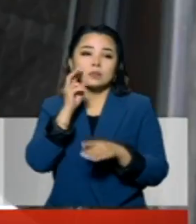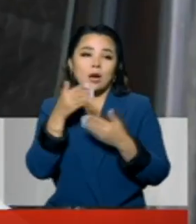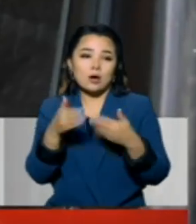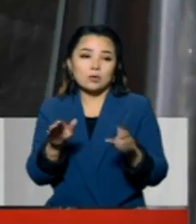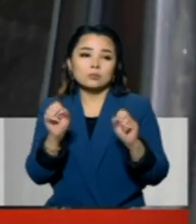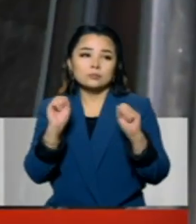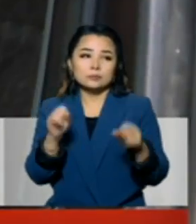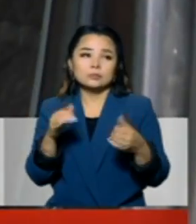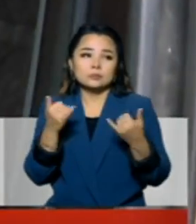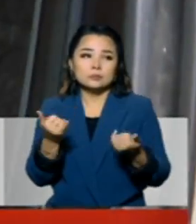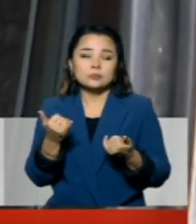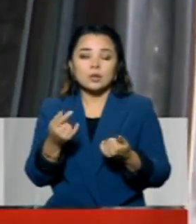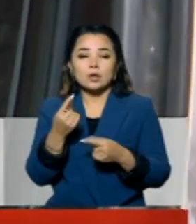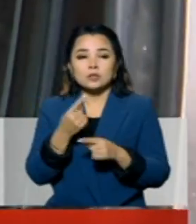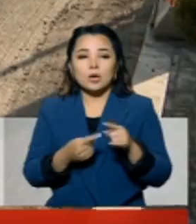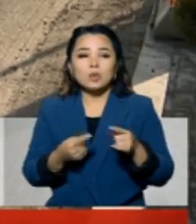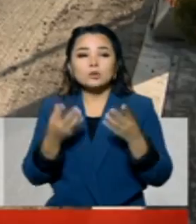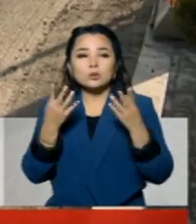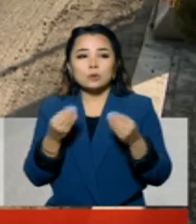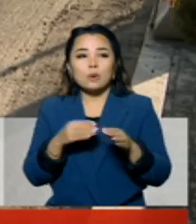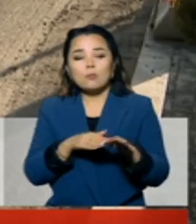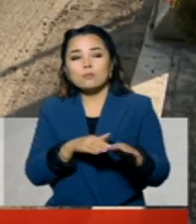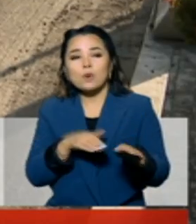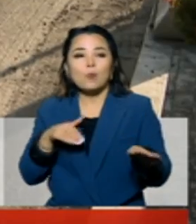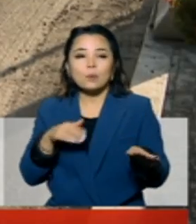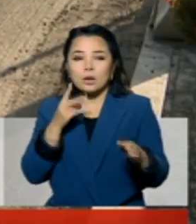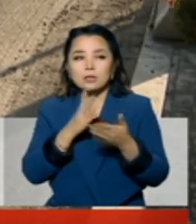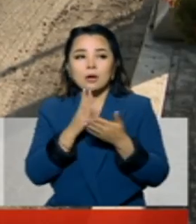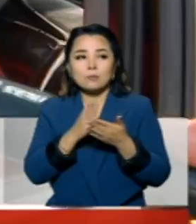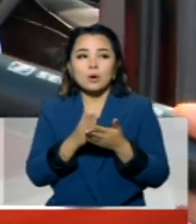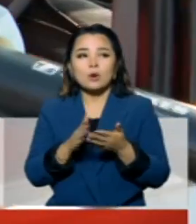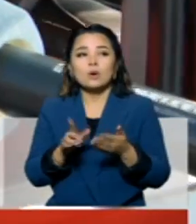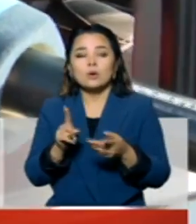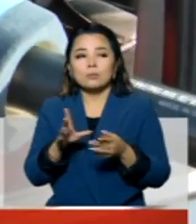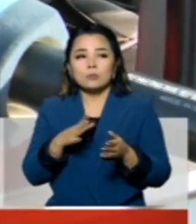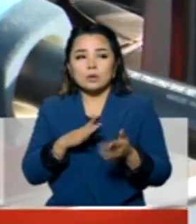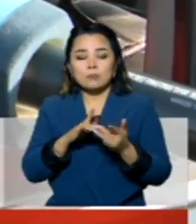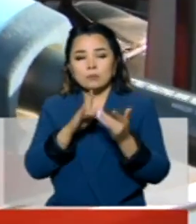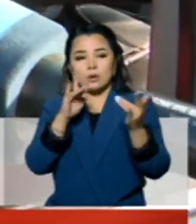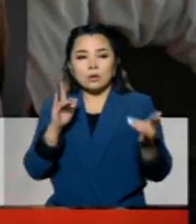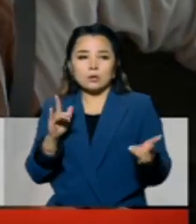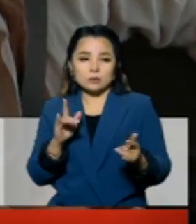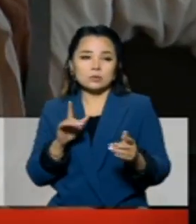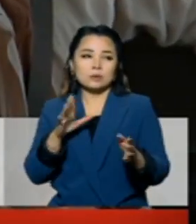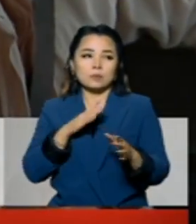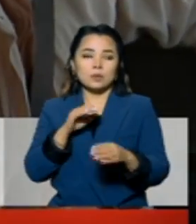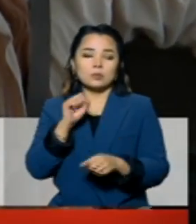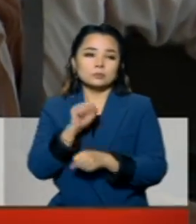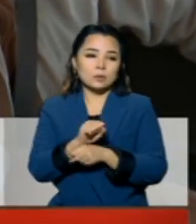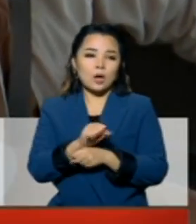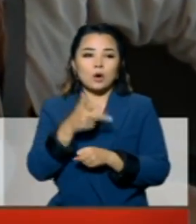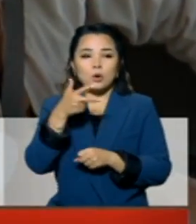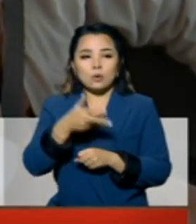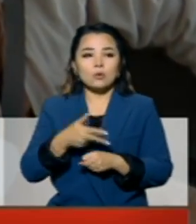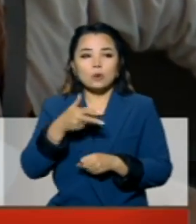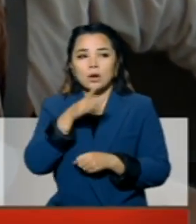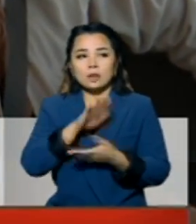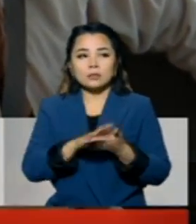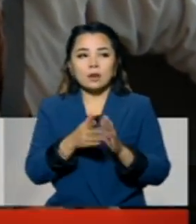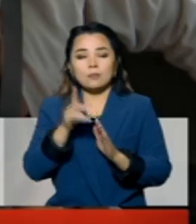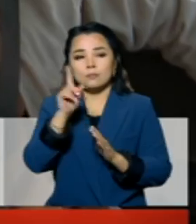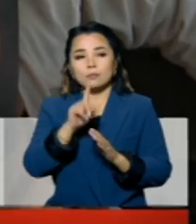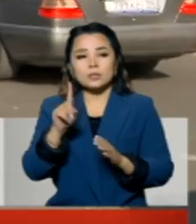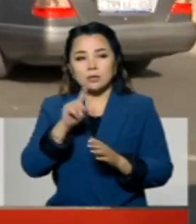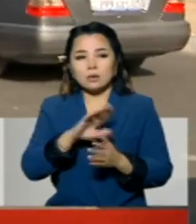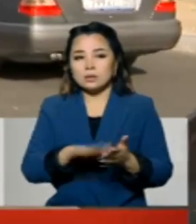ғой. Почти жарты күнім кетті ғой пробка мен бүгін. Жолды үлкейткеннен пайда не? Мосқа кеп бәріміз тұрамыз. 3 сағат. Бірден